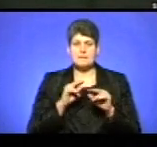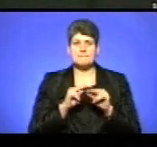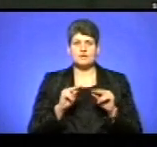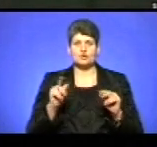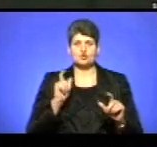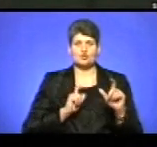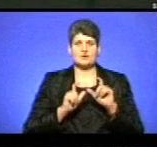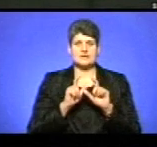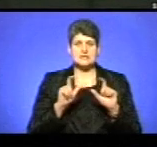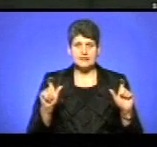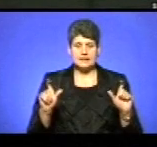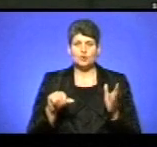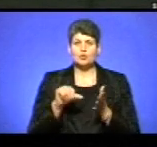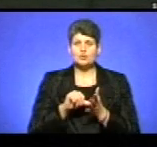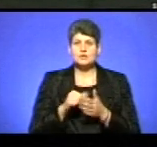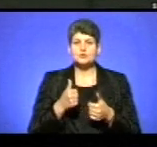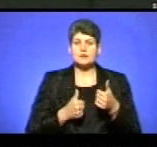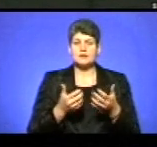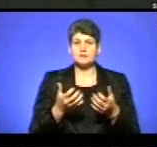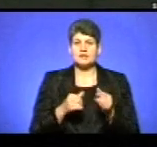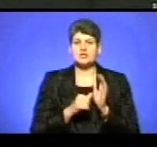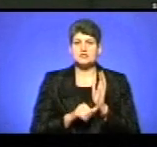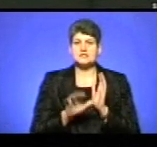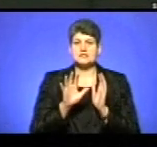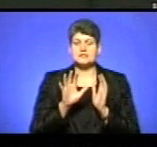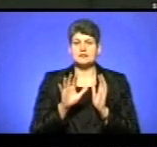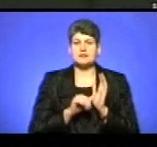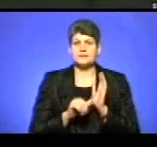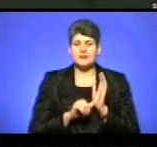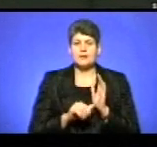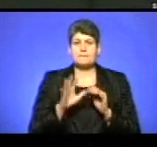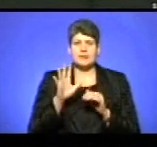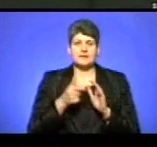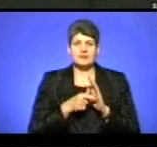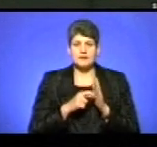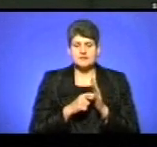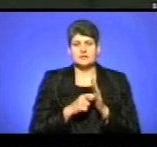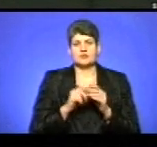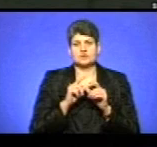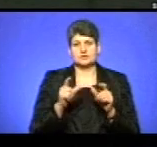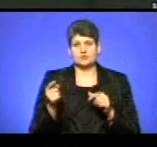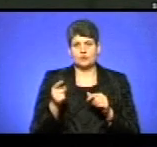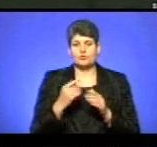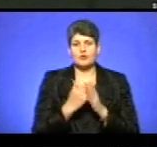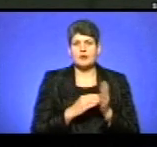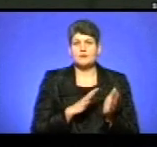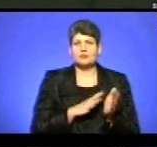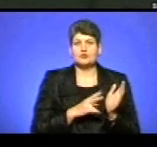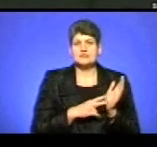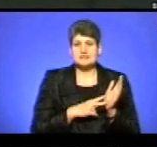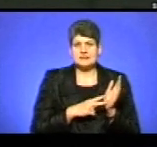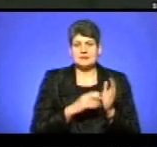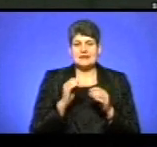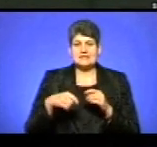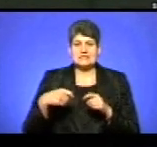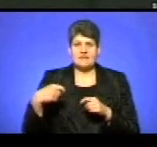педагогічного університету. Участь у змаганнях взяли 65 класників із 6 шкіл Тернополя. У програмі було 7 естафет. Більше